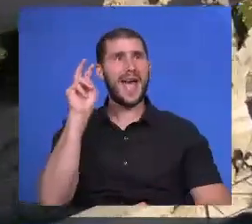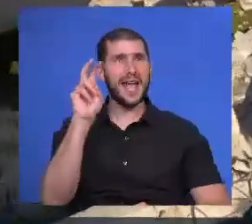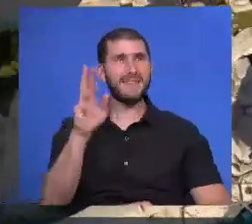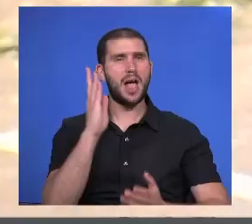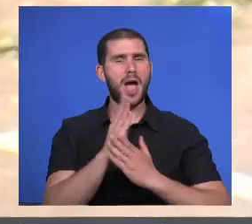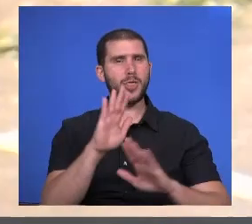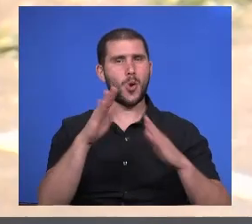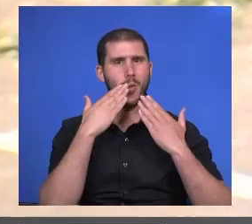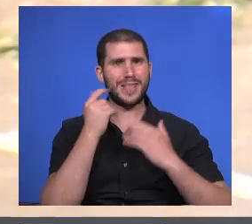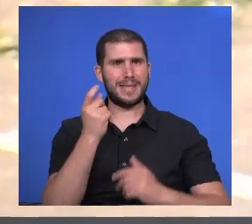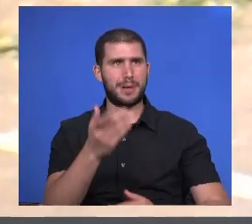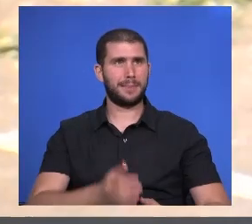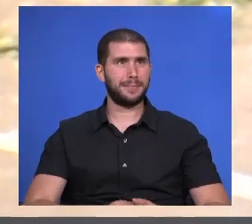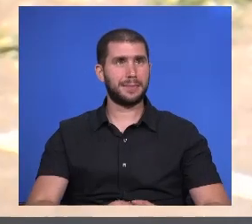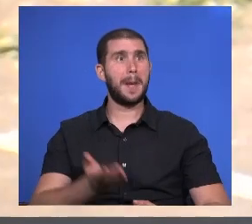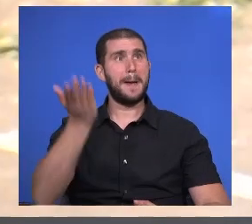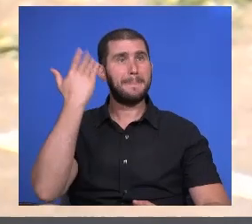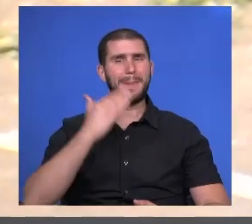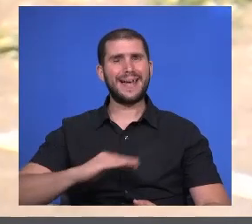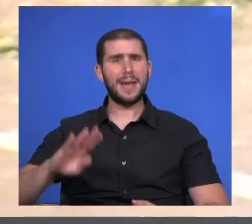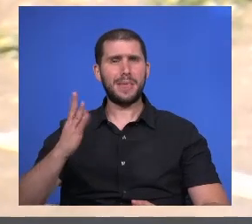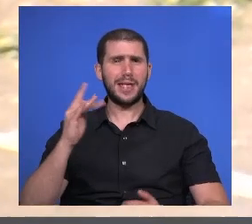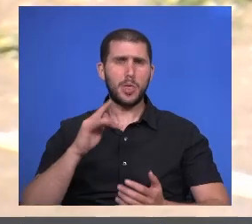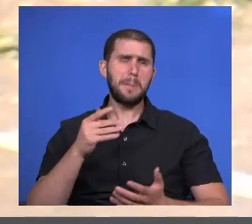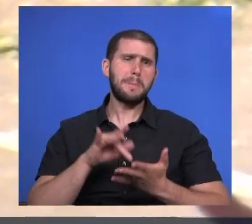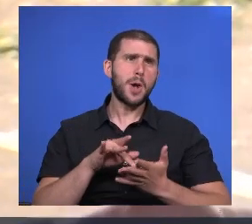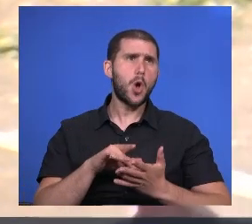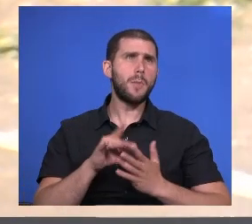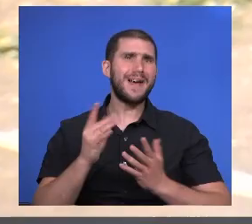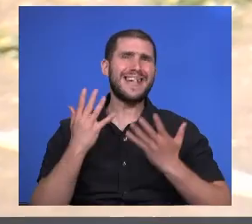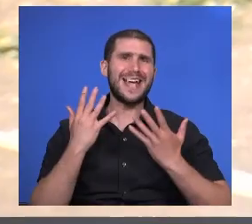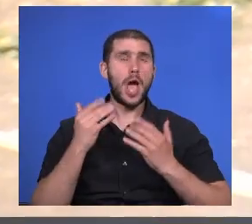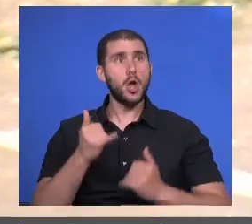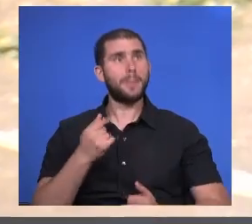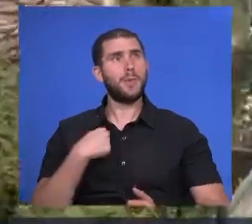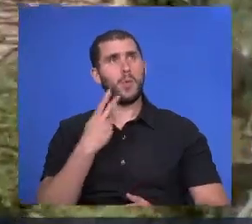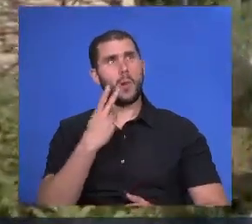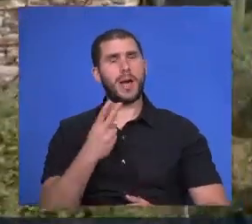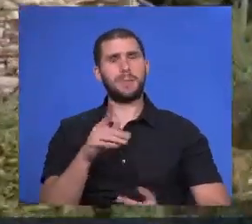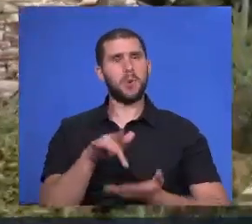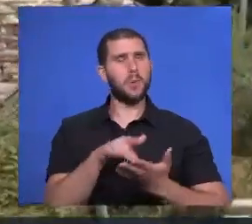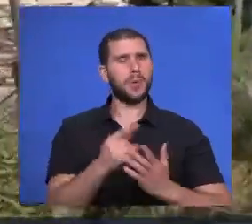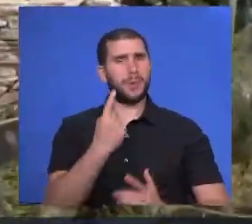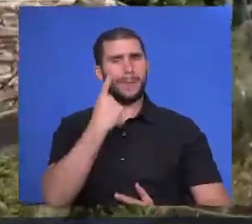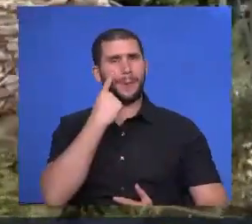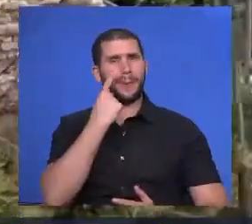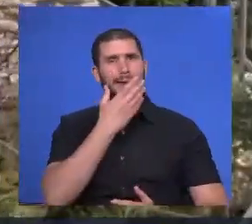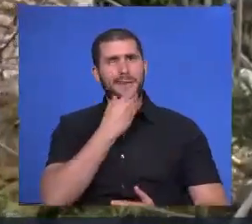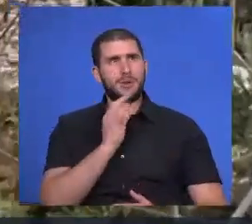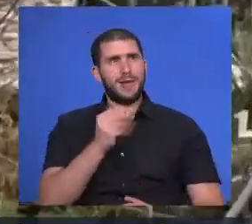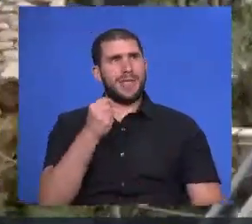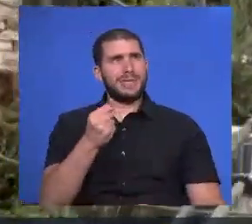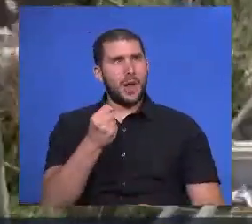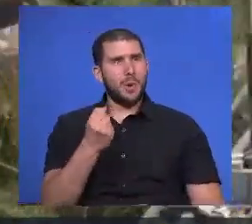פעם גיא בן הינום היה מקום של גיהנום. היום אנחנו מוצאים פה פינות חמד של תיירות. אין לי שום